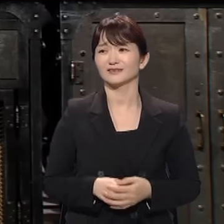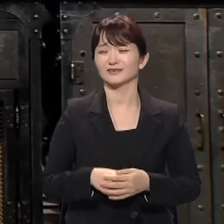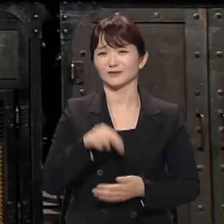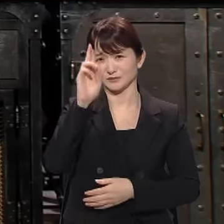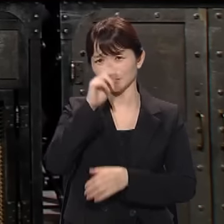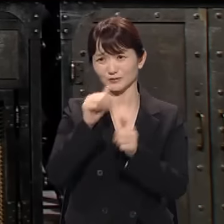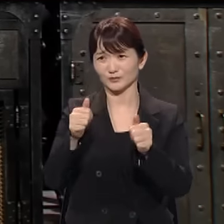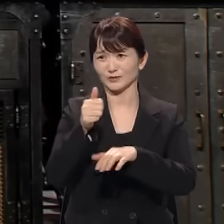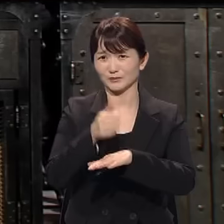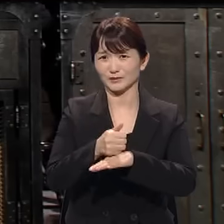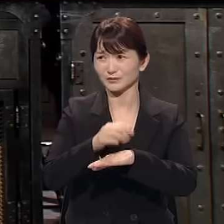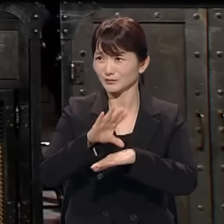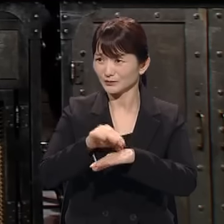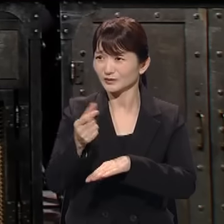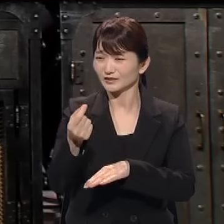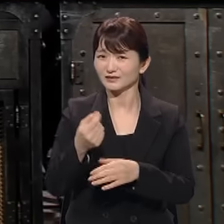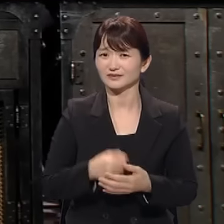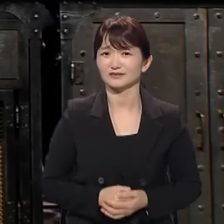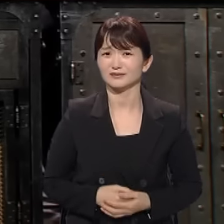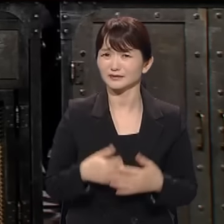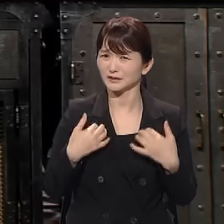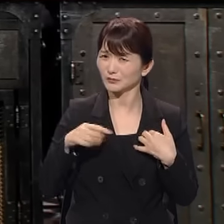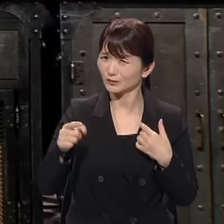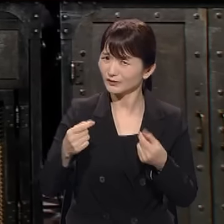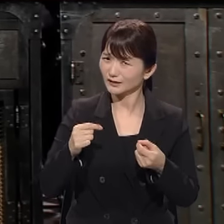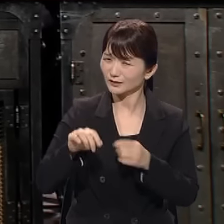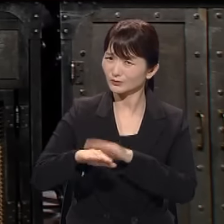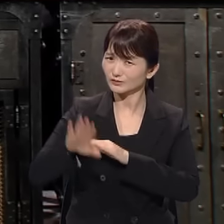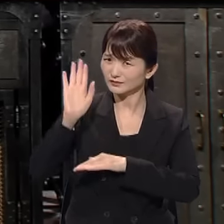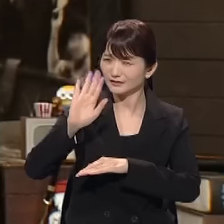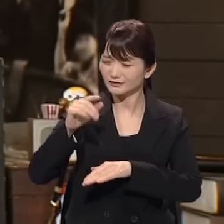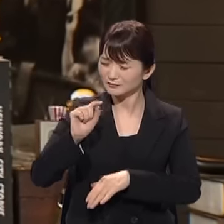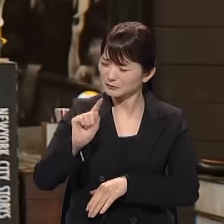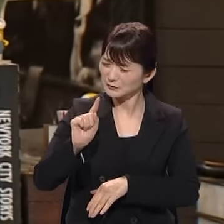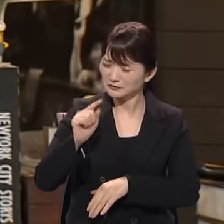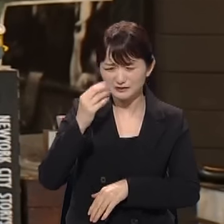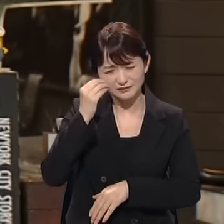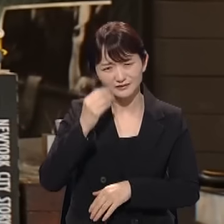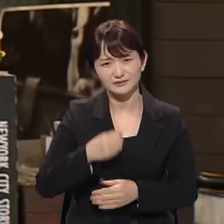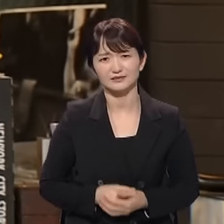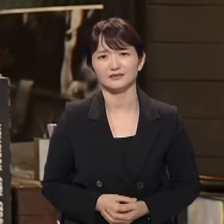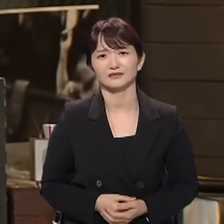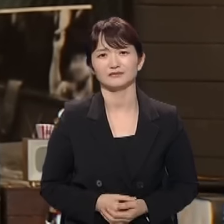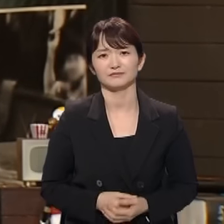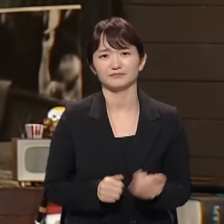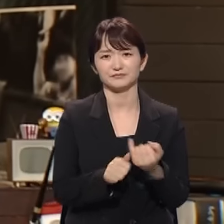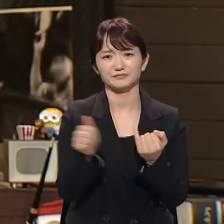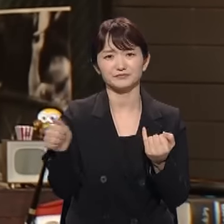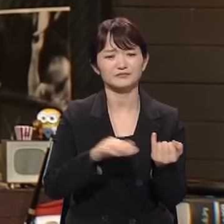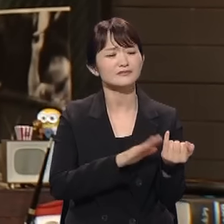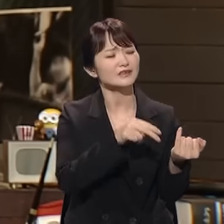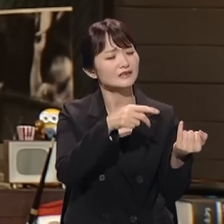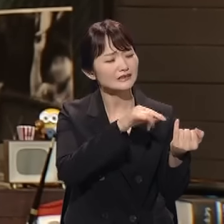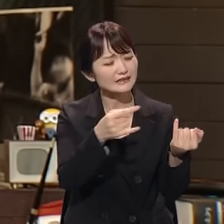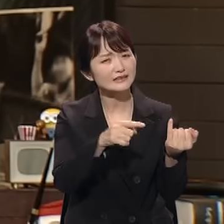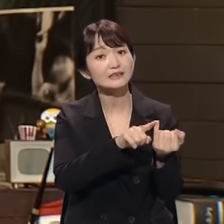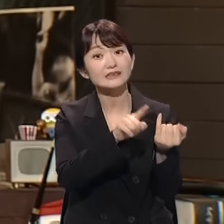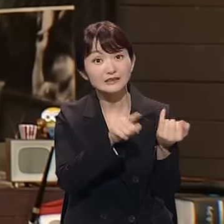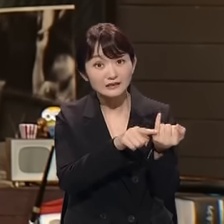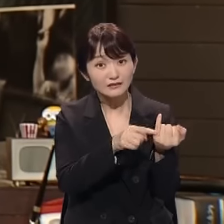될 것 같아요. 박준 이건 아무리 재미라도 아니야 네. 이건. 왠지 불길한 느낌이. 자 다음은 남편입니다. 상희야